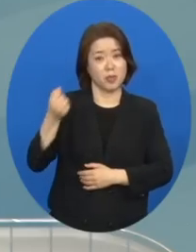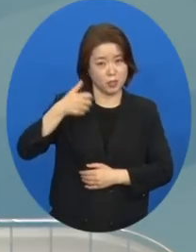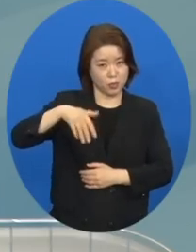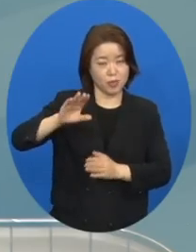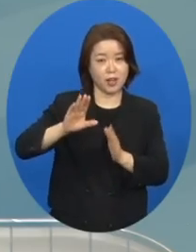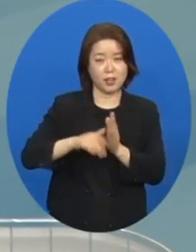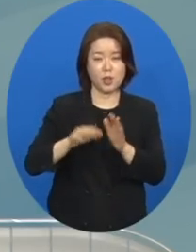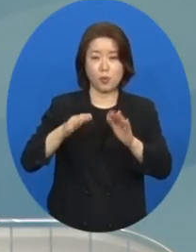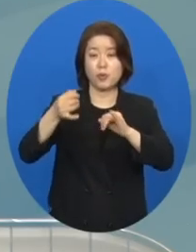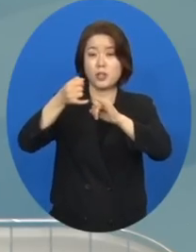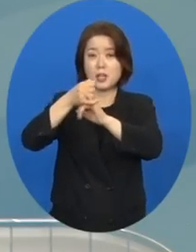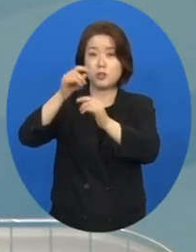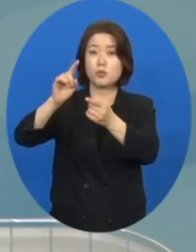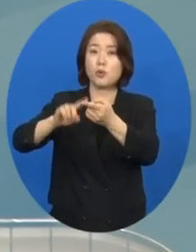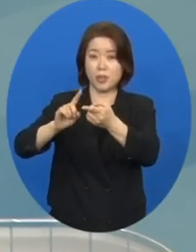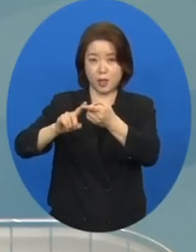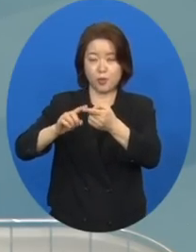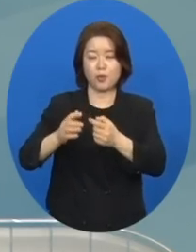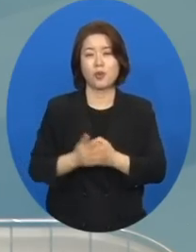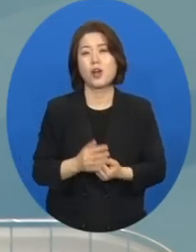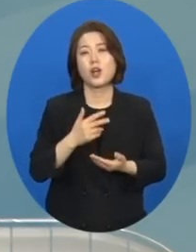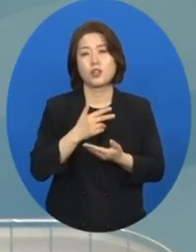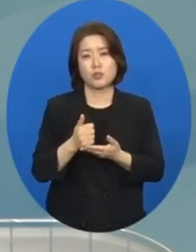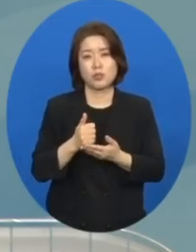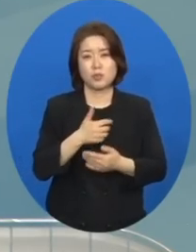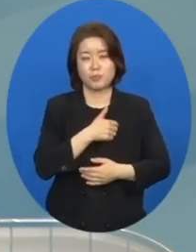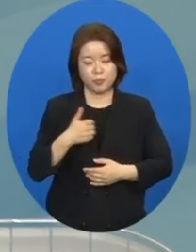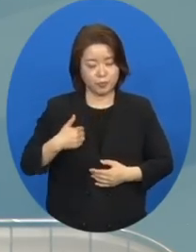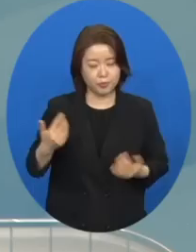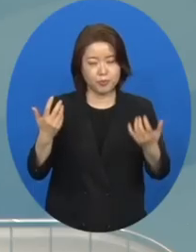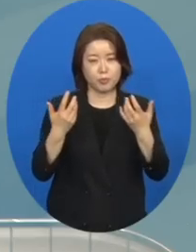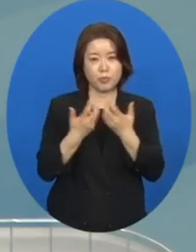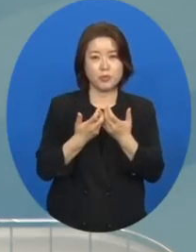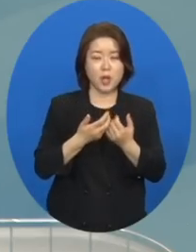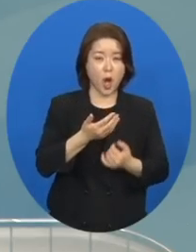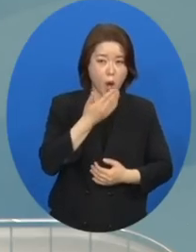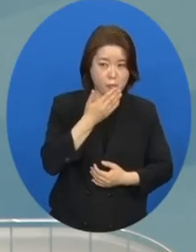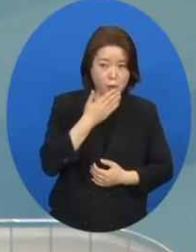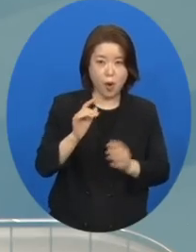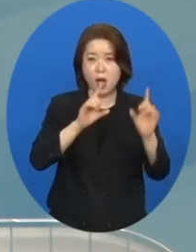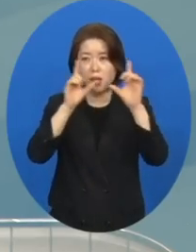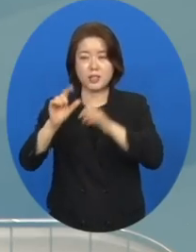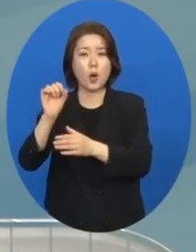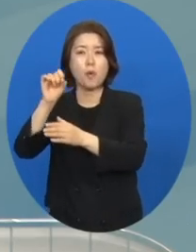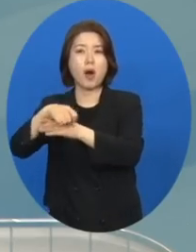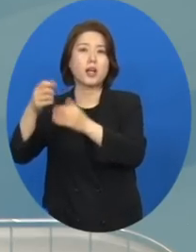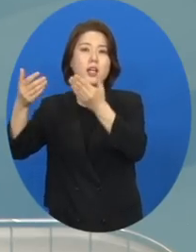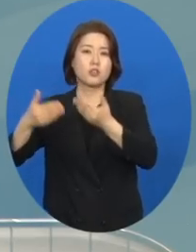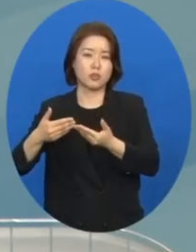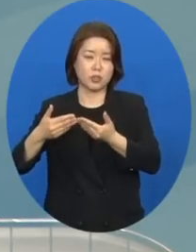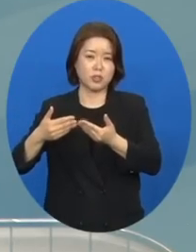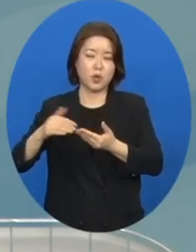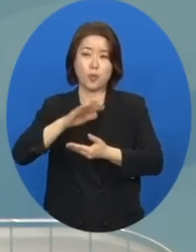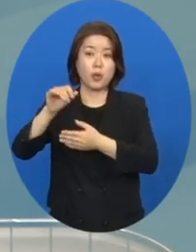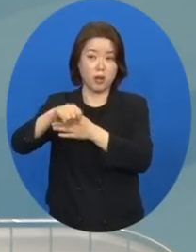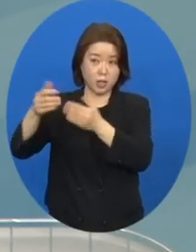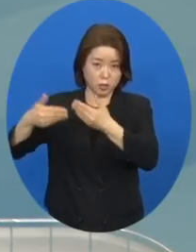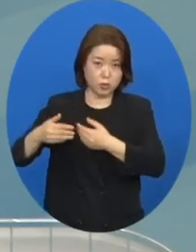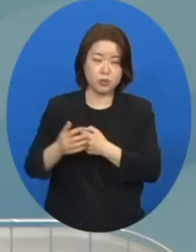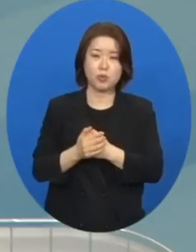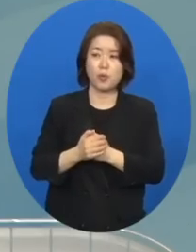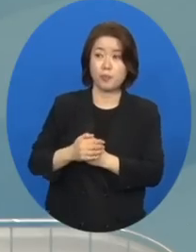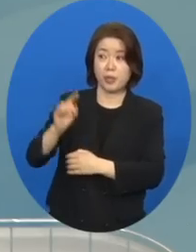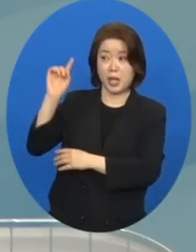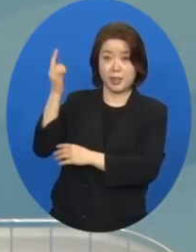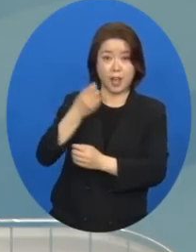오늘 약속대로 주님 풍성한 꼴과 삶을 허락하시는 주님 우리에게 허락하여 주시고 다 위서 고백